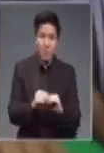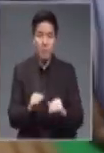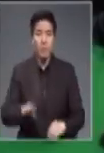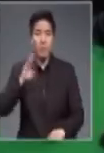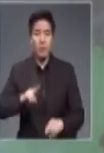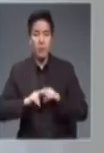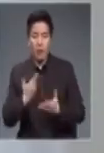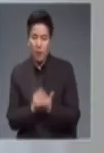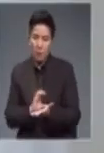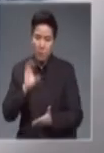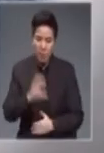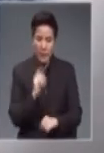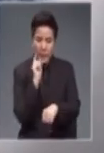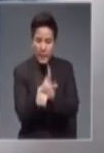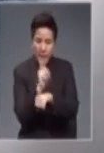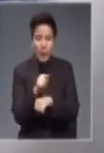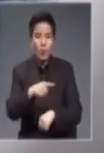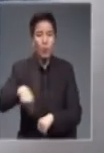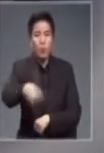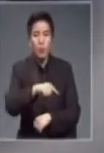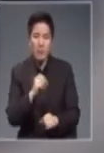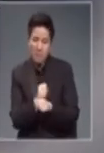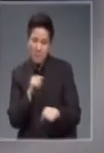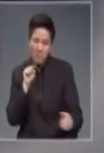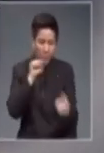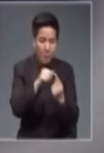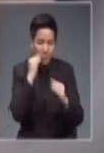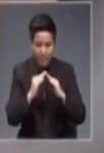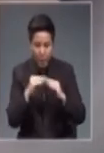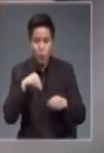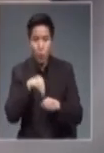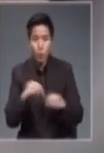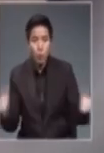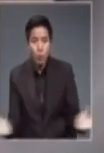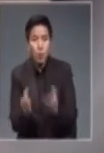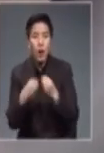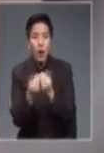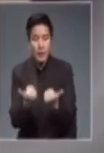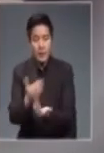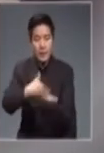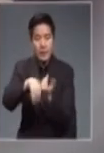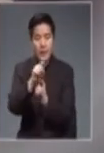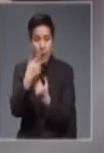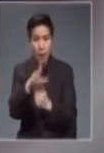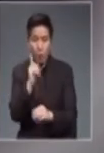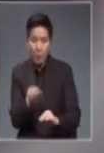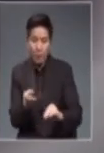ที่สนใจลงทุนในไทยสามารถมีแหล่งข้อมูลที่เข้าถึงง่ายและสะดวกรวดเร็วนะครับรวมทั้งอยากให้รัฐบาลไทยเพิ่มช่องท